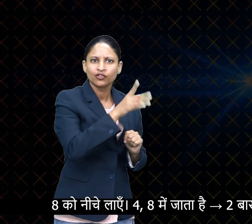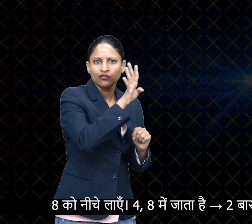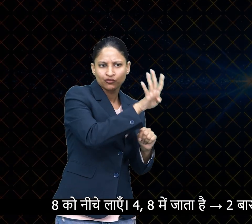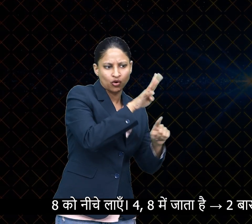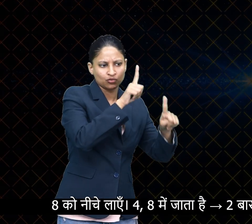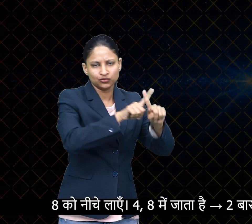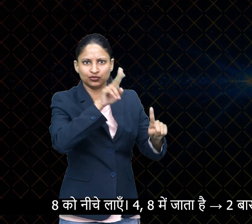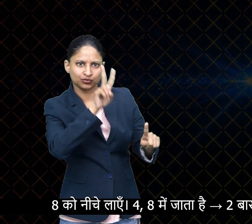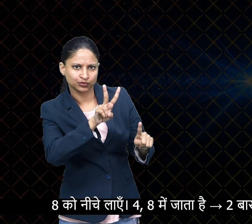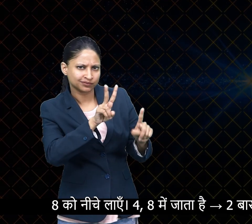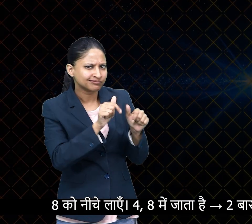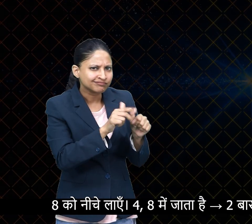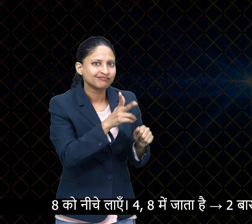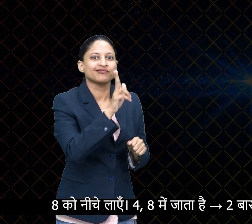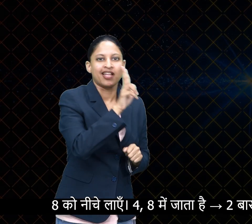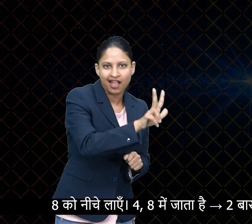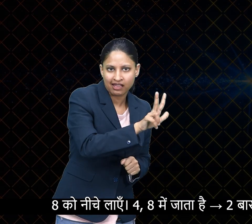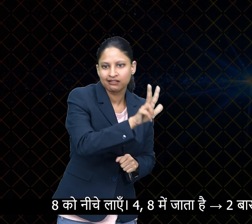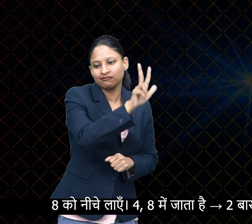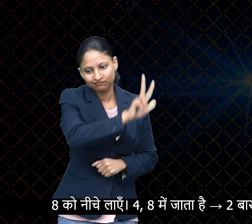8 बराबर 0।